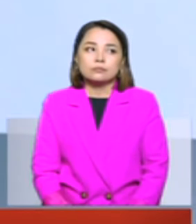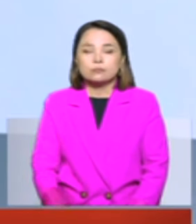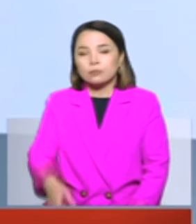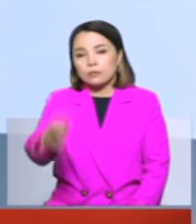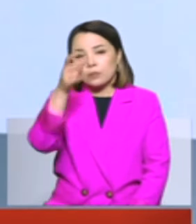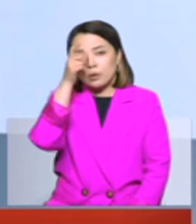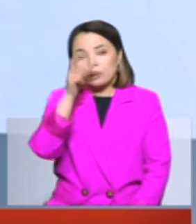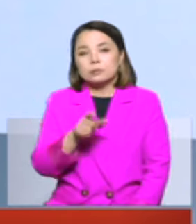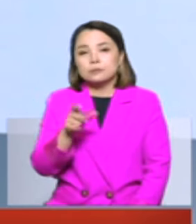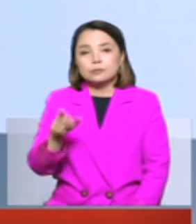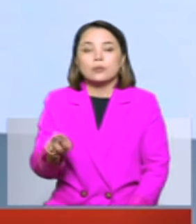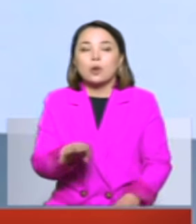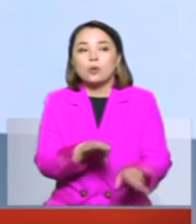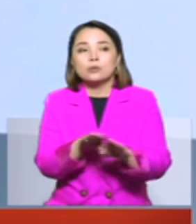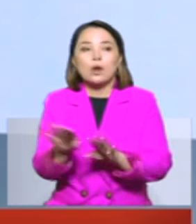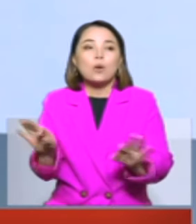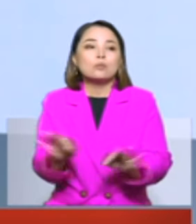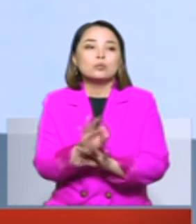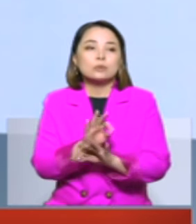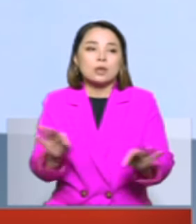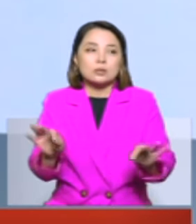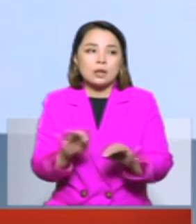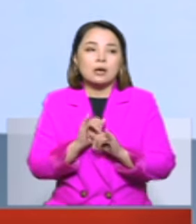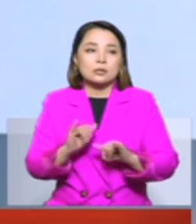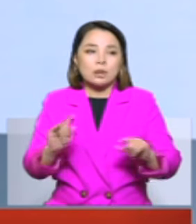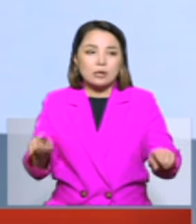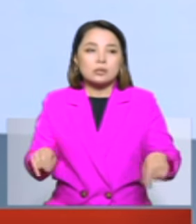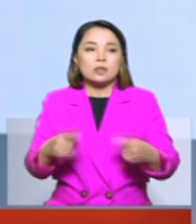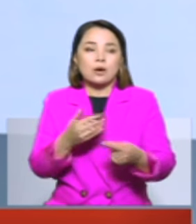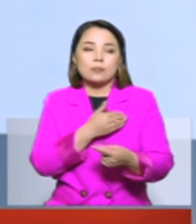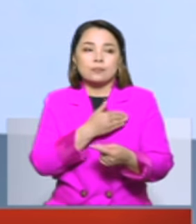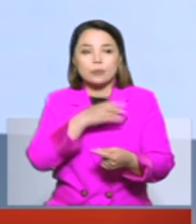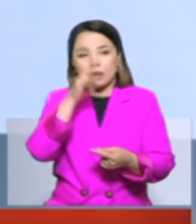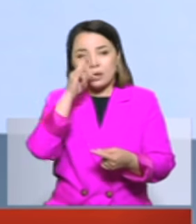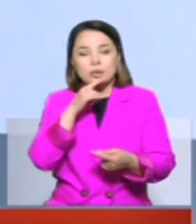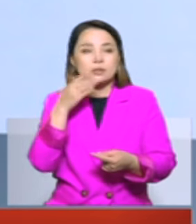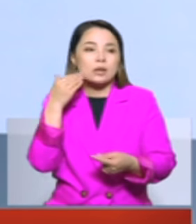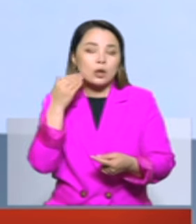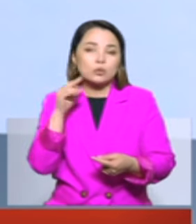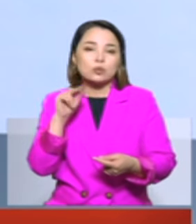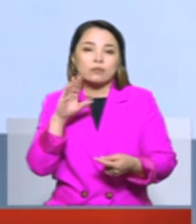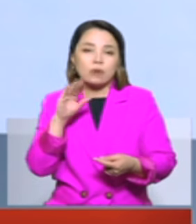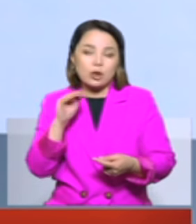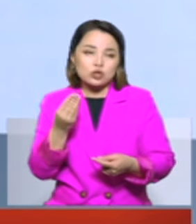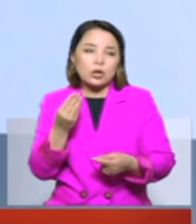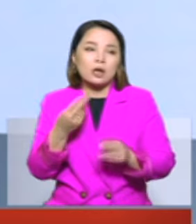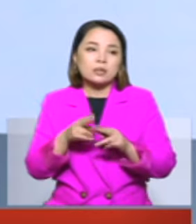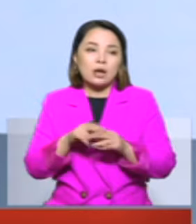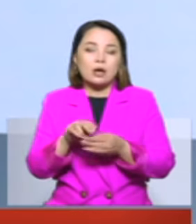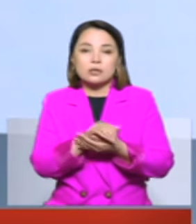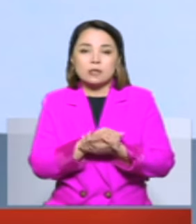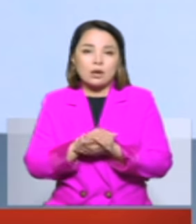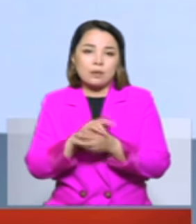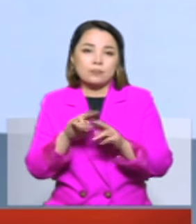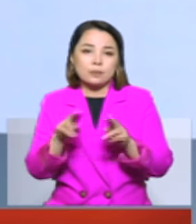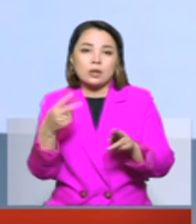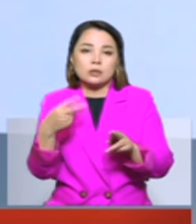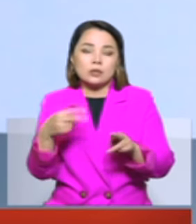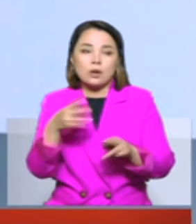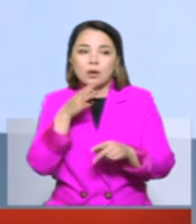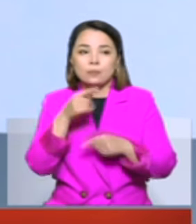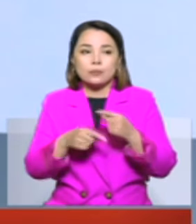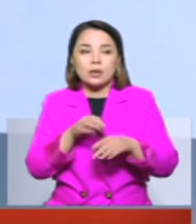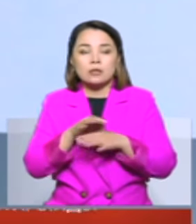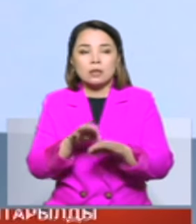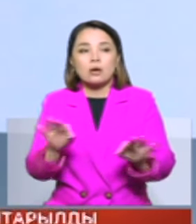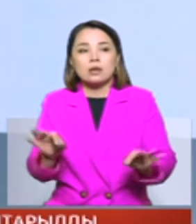Түркі халықтарына ортақ музыкалық аспаптарды жаңғырту қолға алынбақ. Қазақ, татар, чуваш сияқты ұлттарға ортақ 20-дан астам дәстүрлі